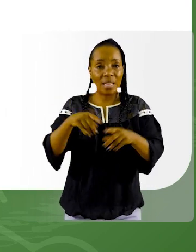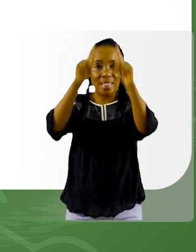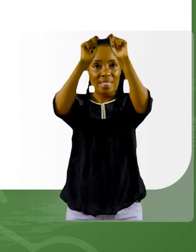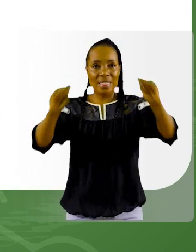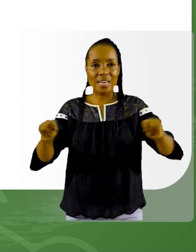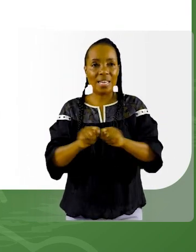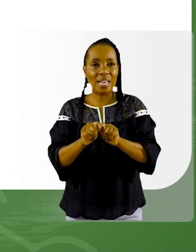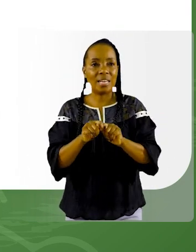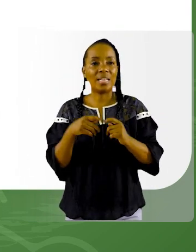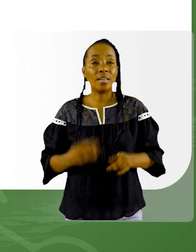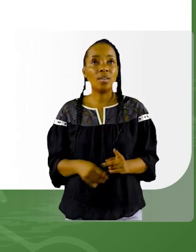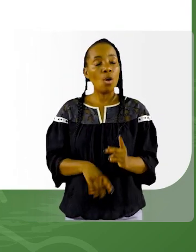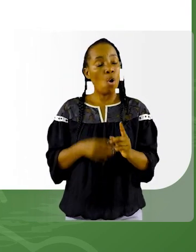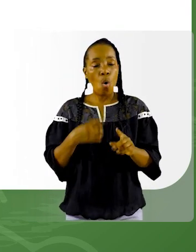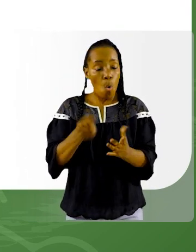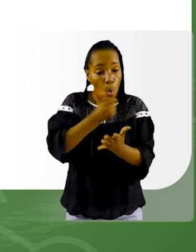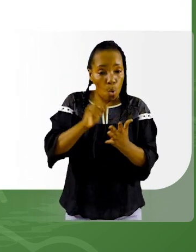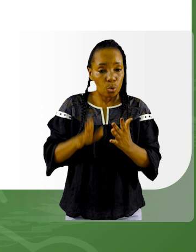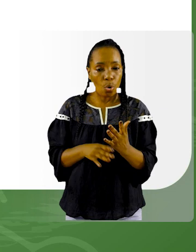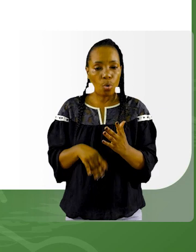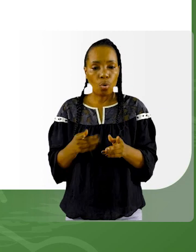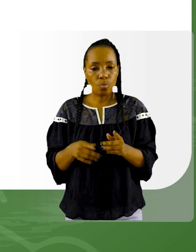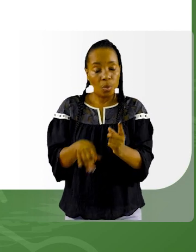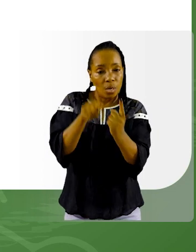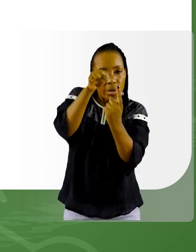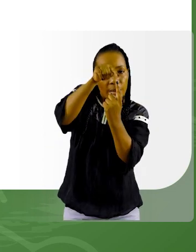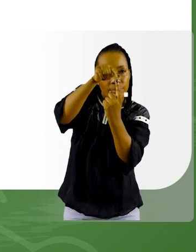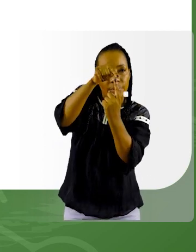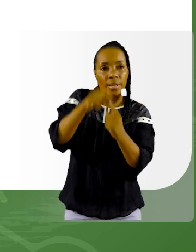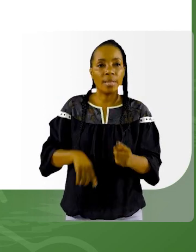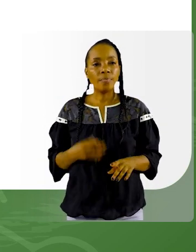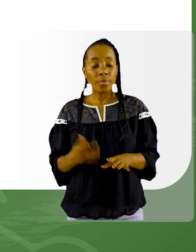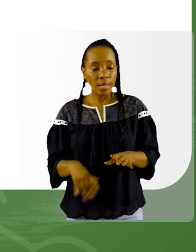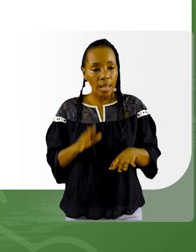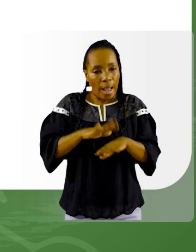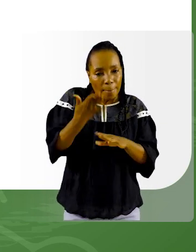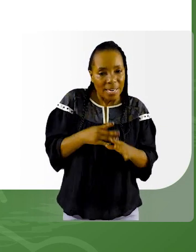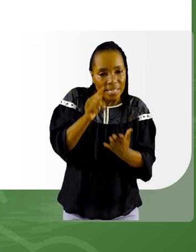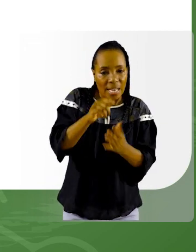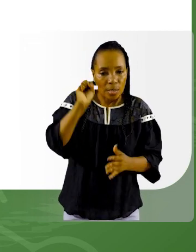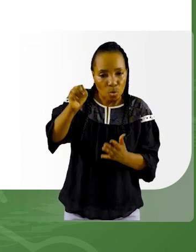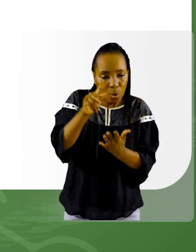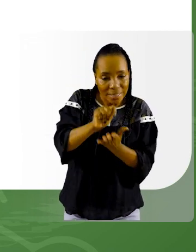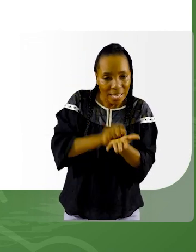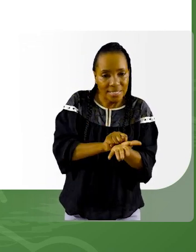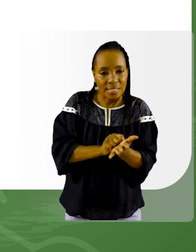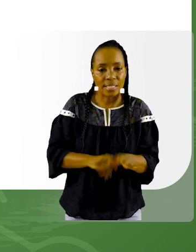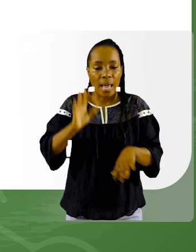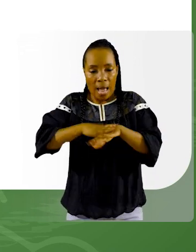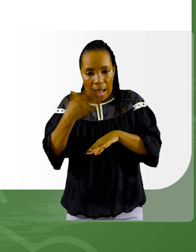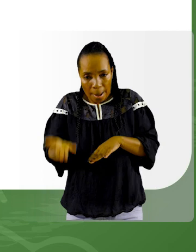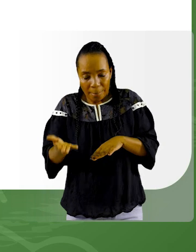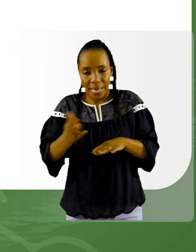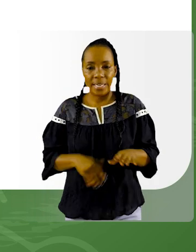qu'on peut placer dans un triangle au sommet. Ensuite, le texte qu'il produit. Et puis, vous avez l'interlocuteur à qui s'adresse ce